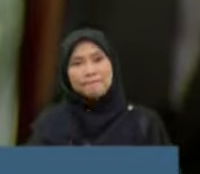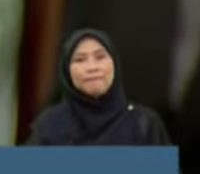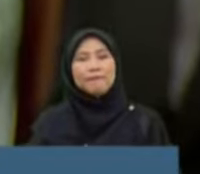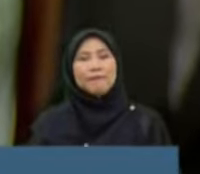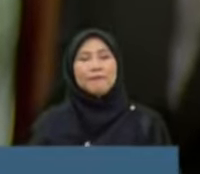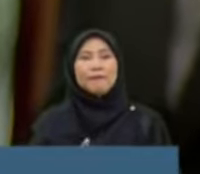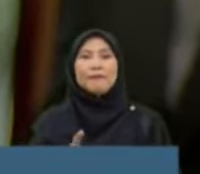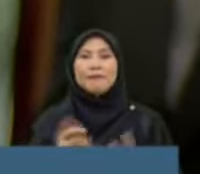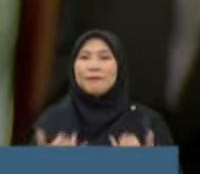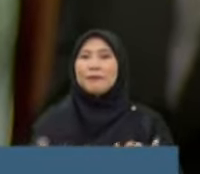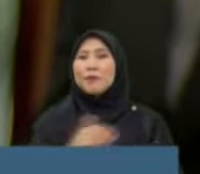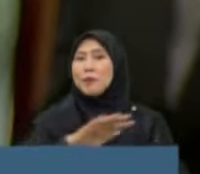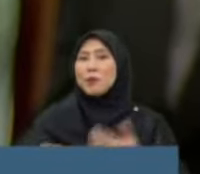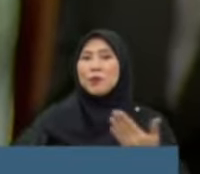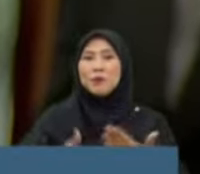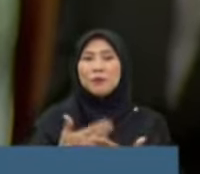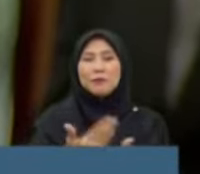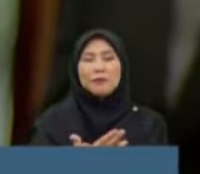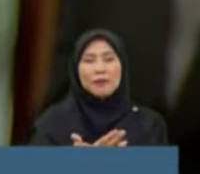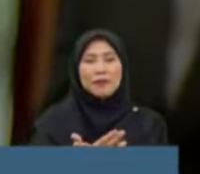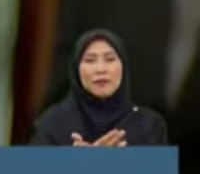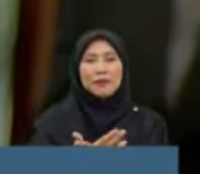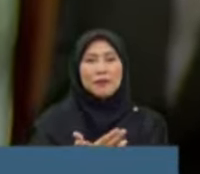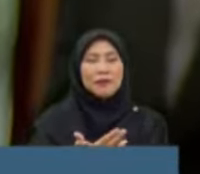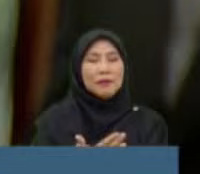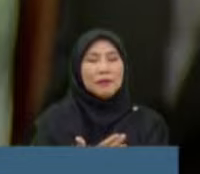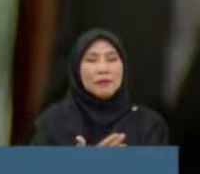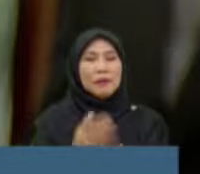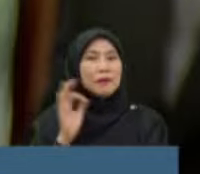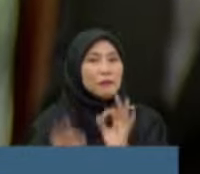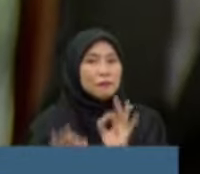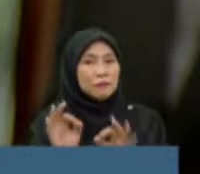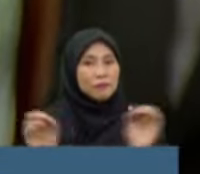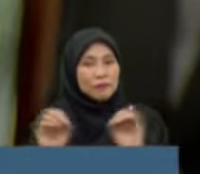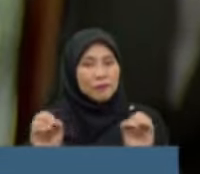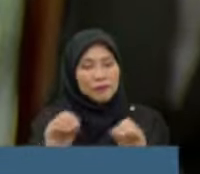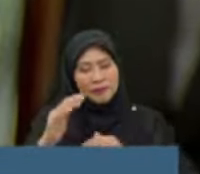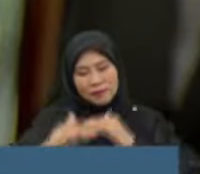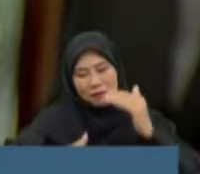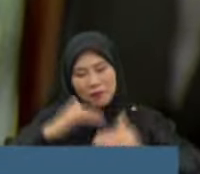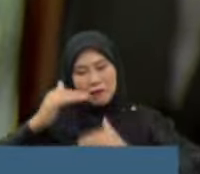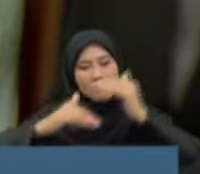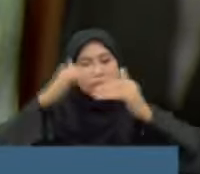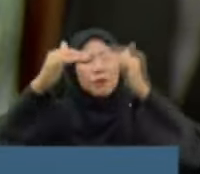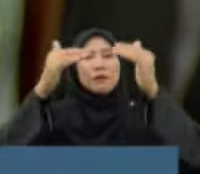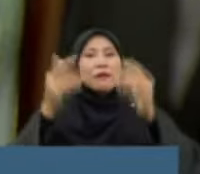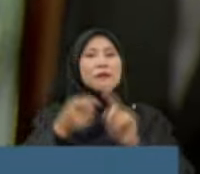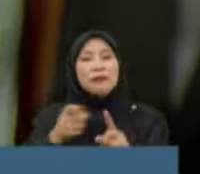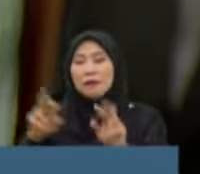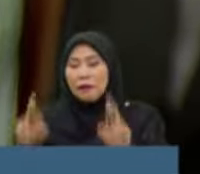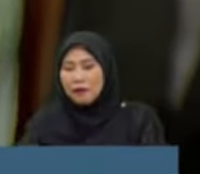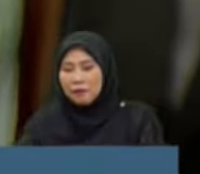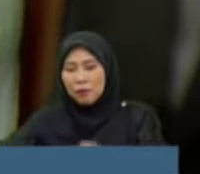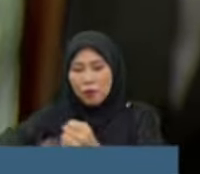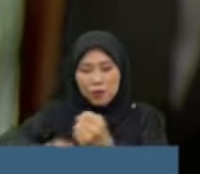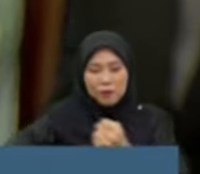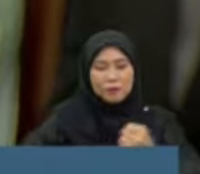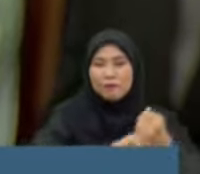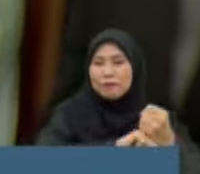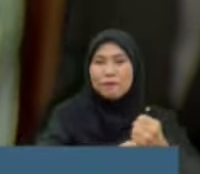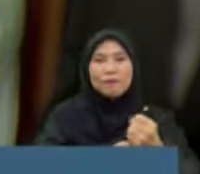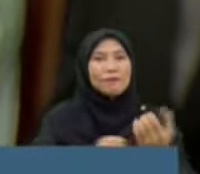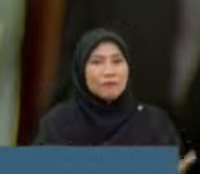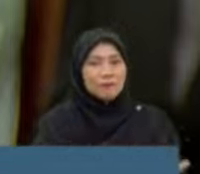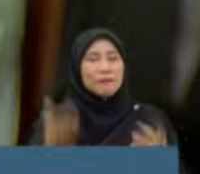pertumbuhan tidak bermakna jika tidak melimpah kemajuan hasilnya kepada rakyat. Sesungguhnya, matlamatnya